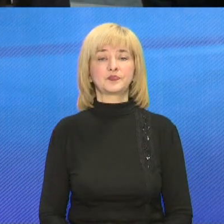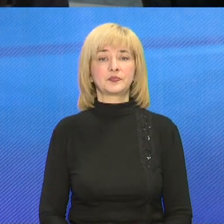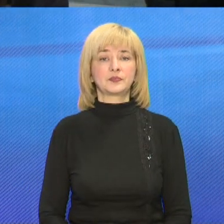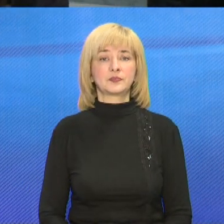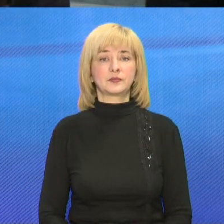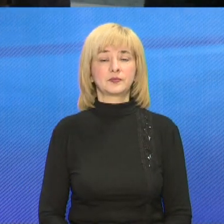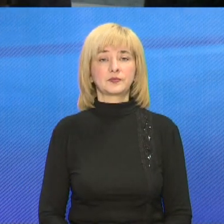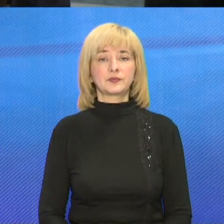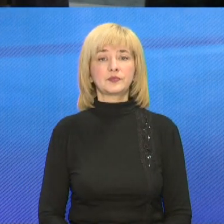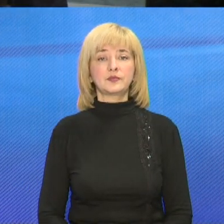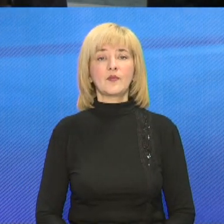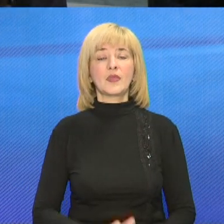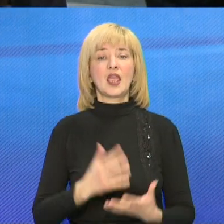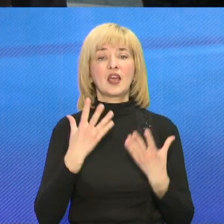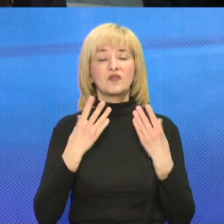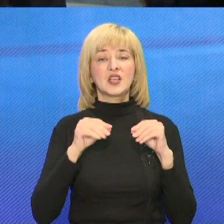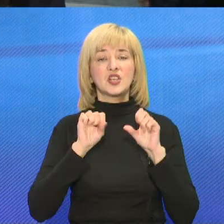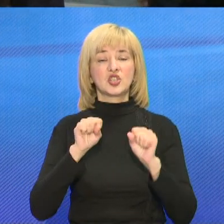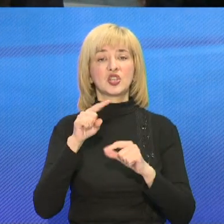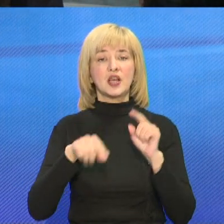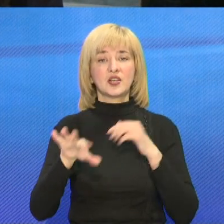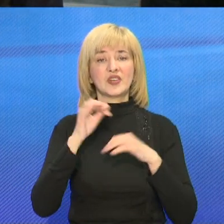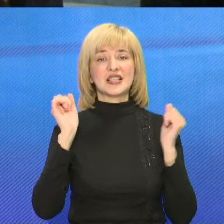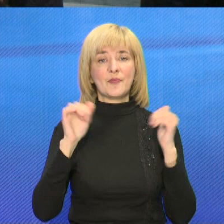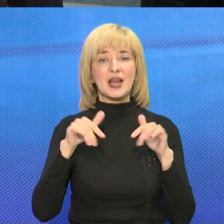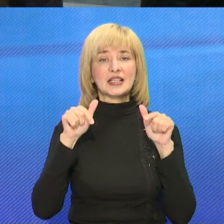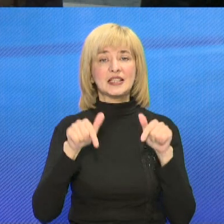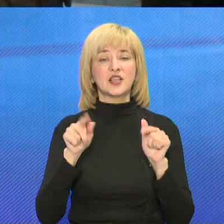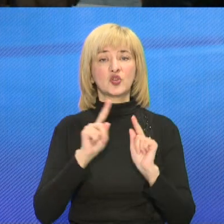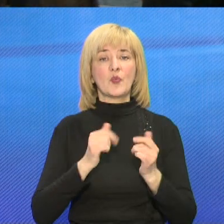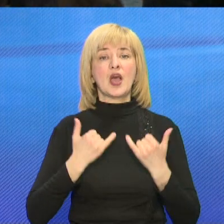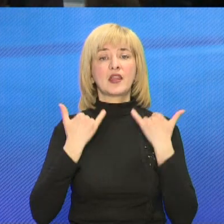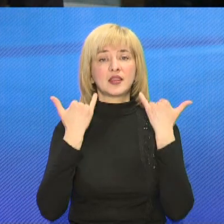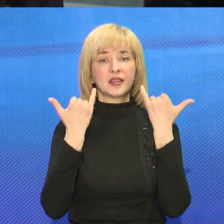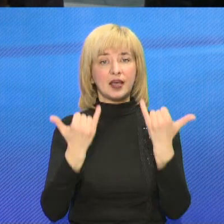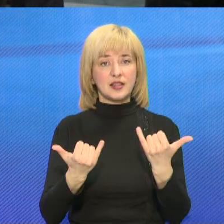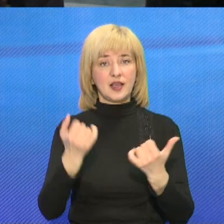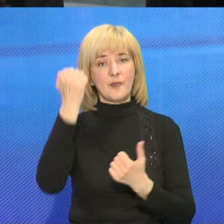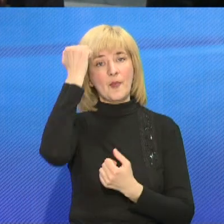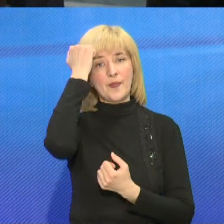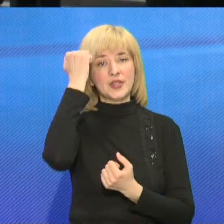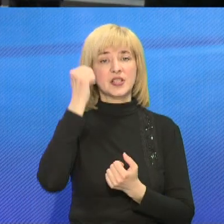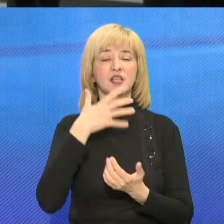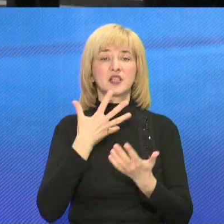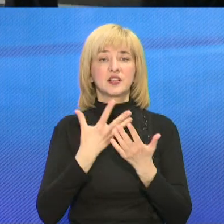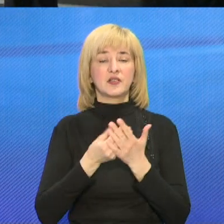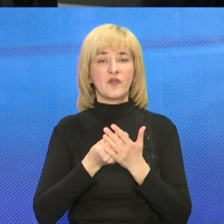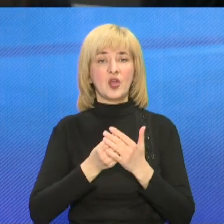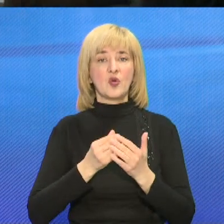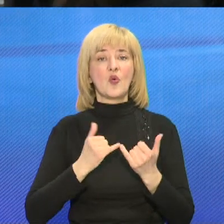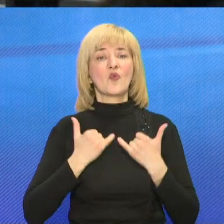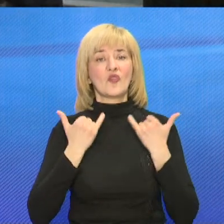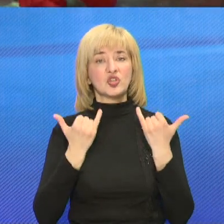День защитника Отечества. Вот здесь мы собрались для того, чтобы отдать дань памяти и свой святой долг уважения